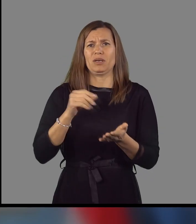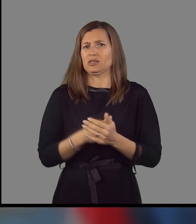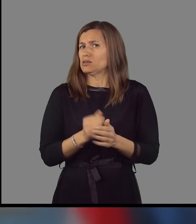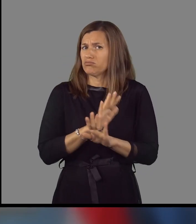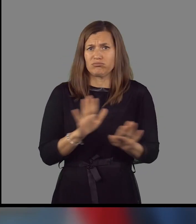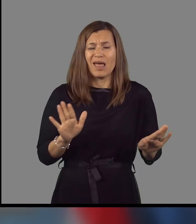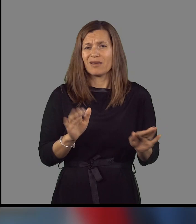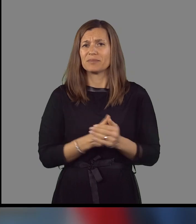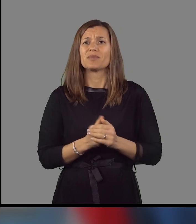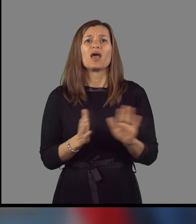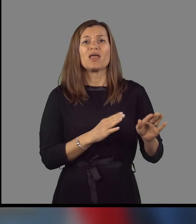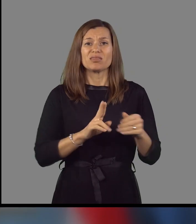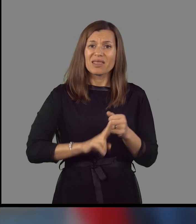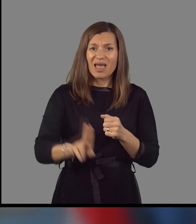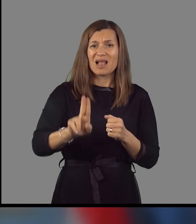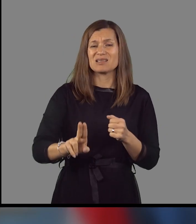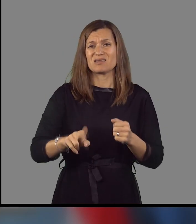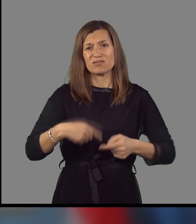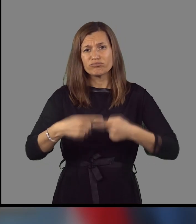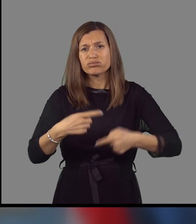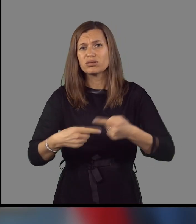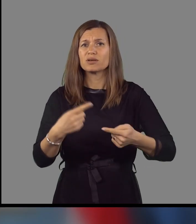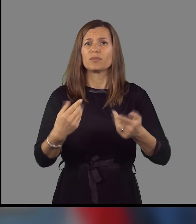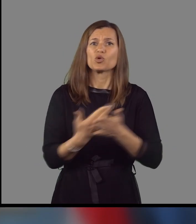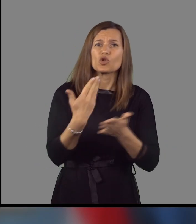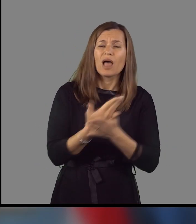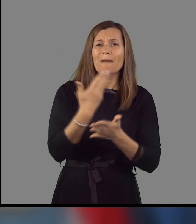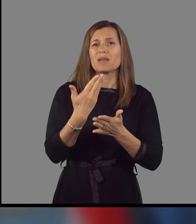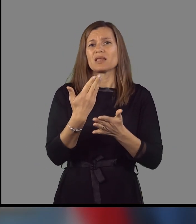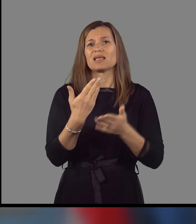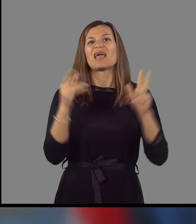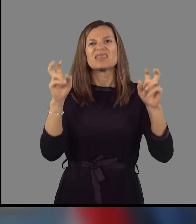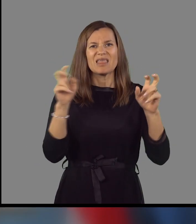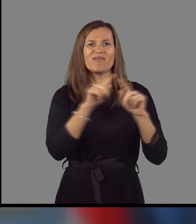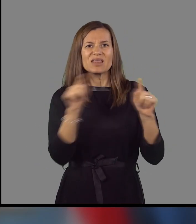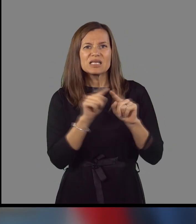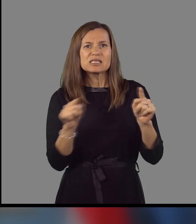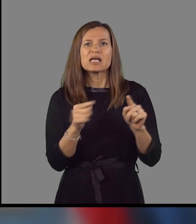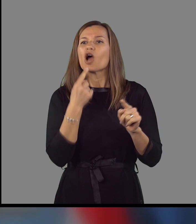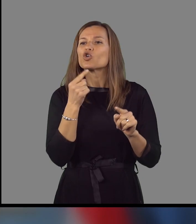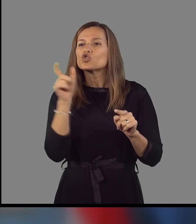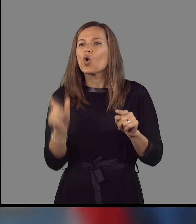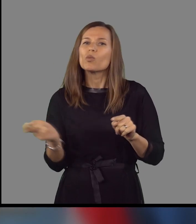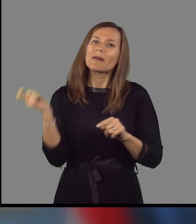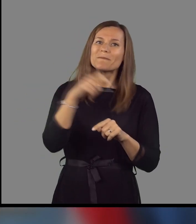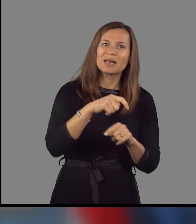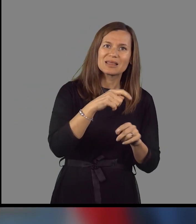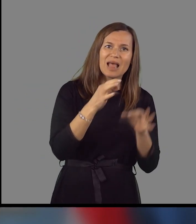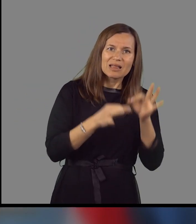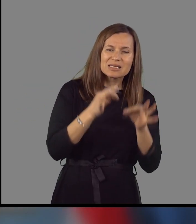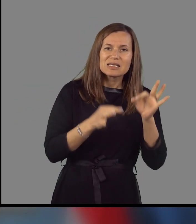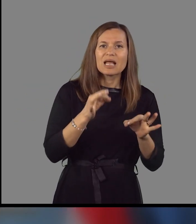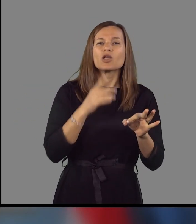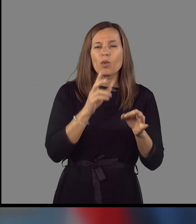vseh nadaljnjih ukrepih, vseh nadaljnjih posodabljenih definicij se vas bo sproti obveščalo in temu tudi